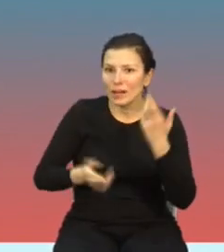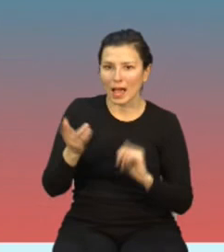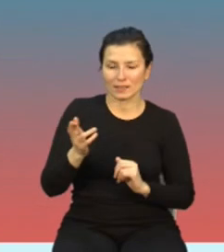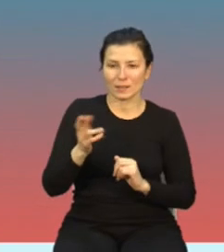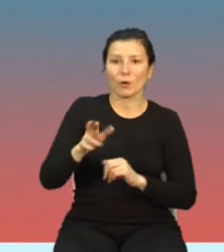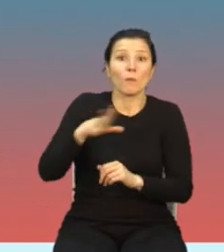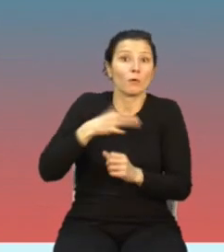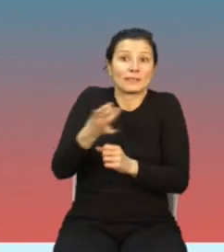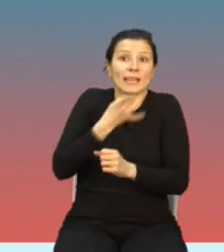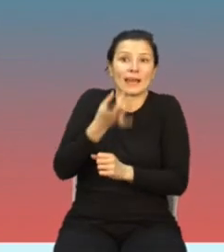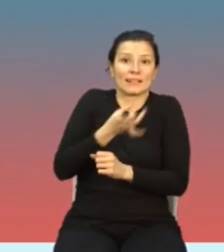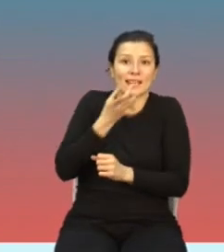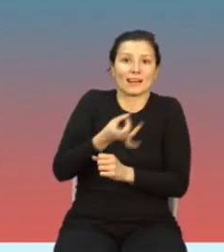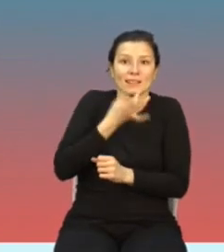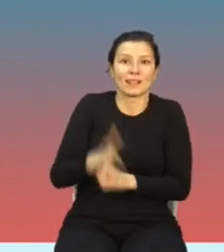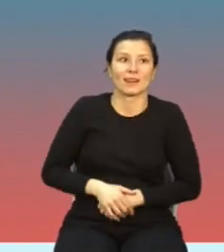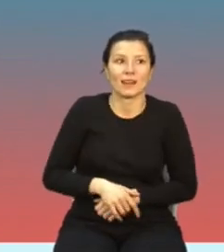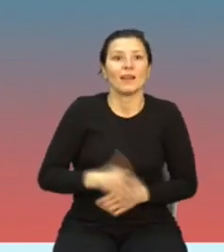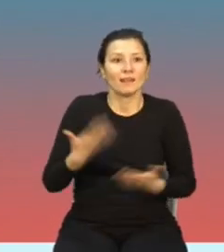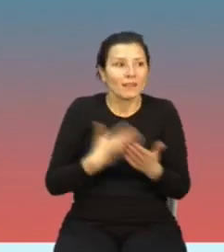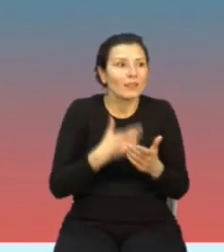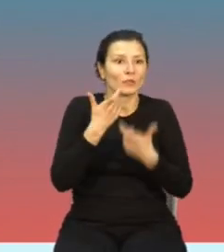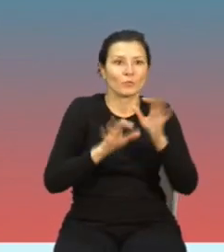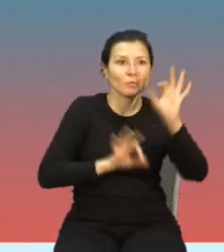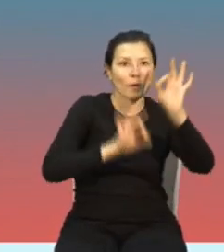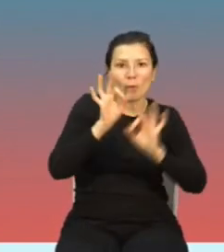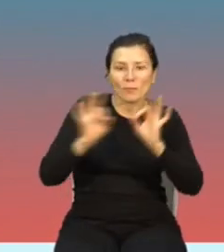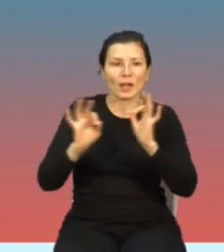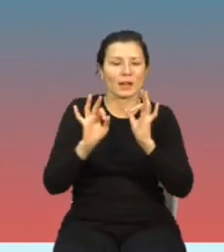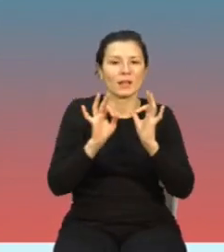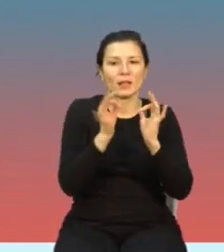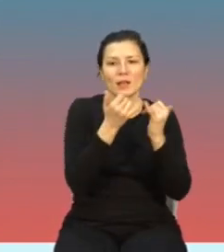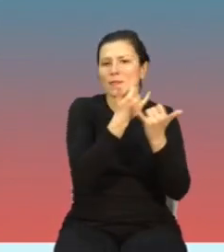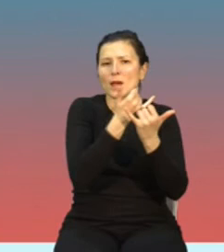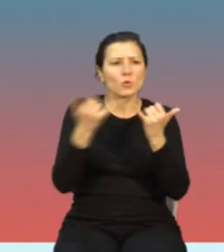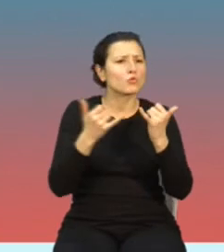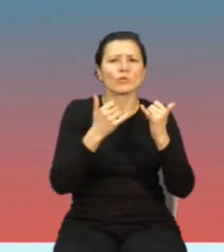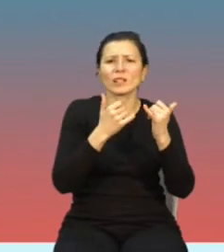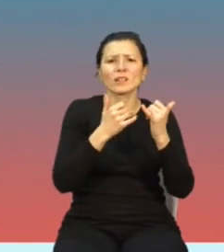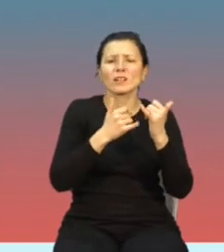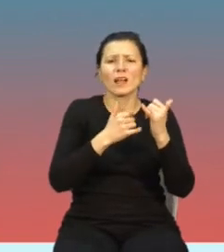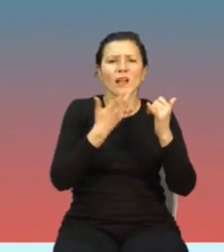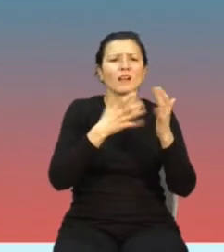skargi. Przeprowadziliśmy pomiar na różnego rodzaju licznikach